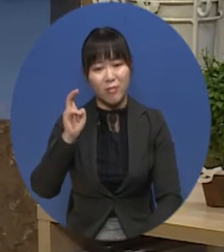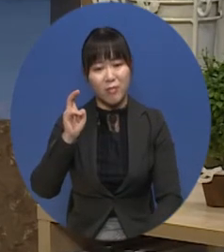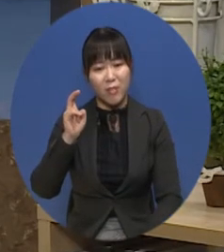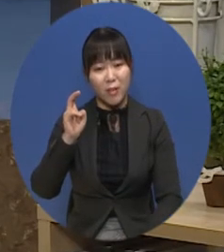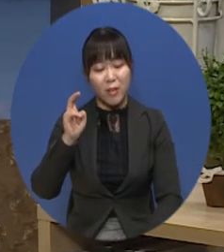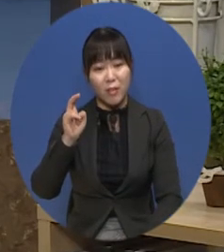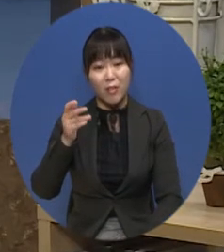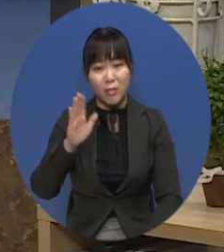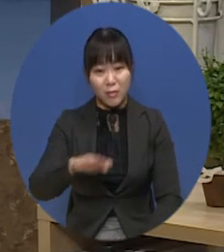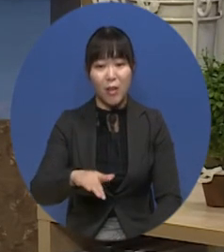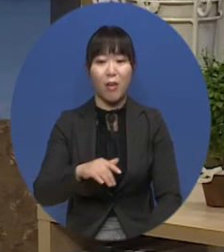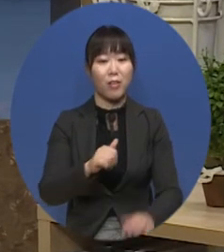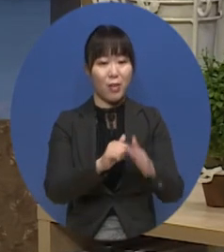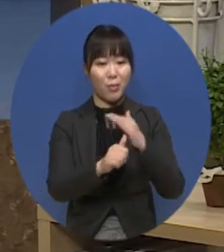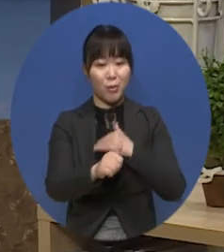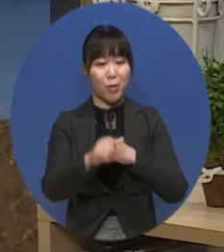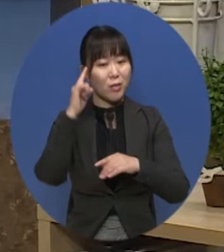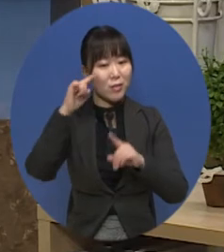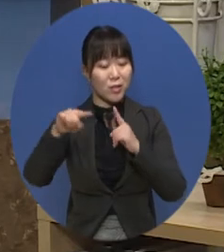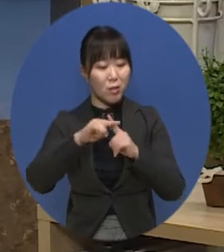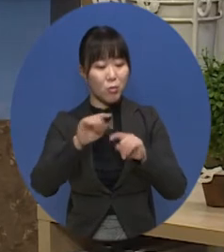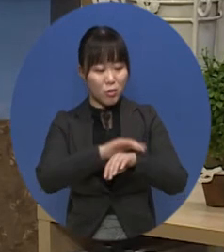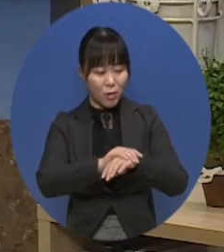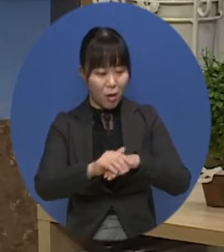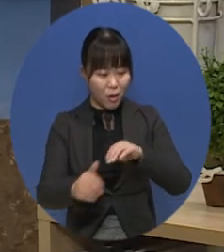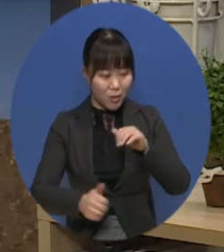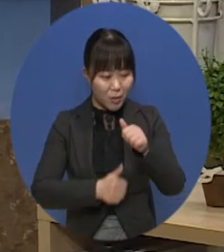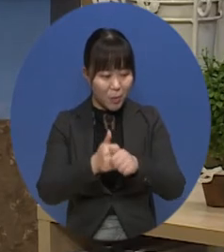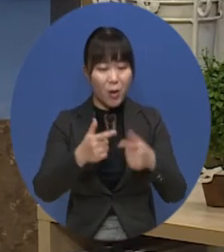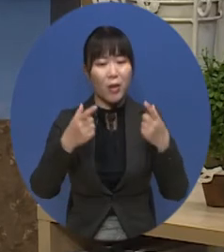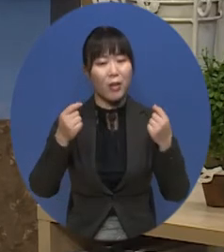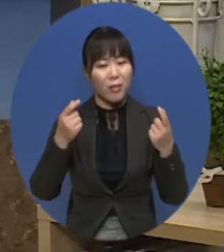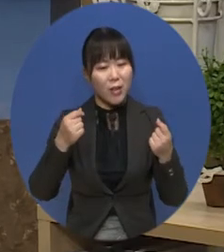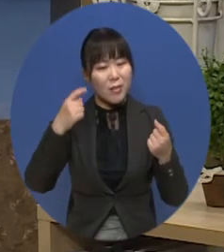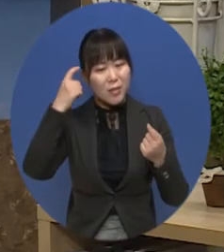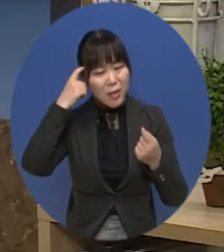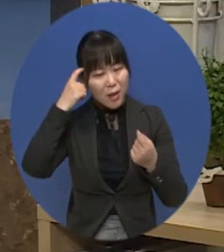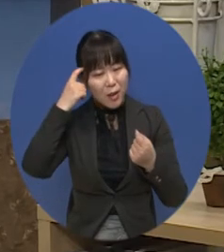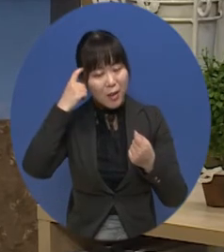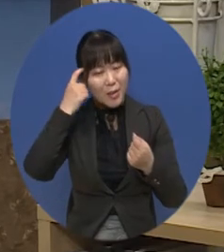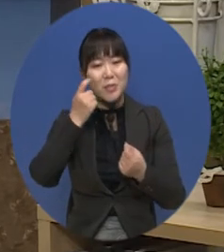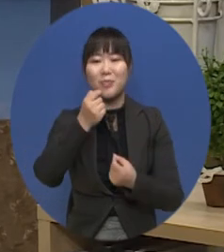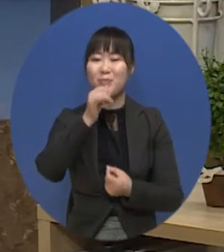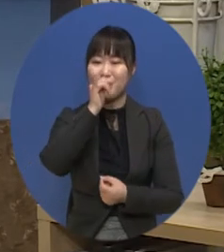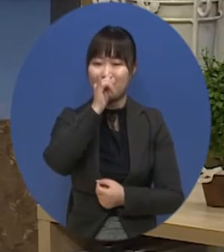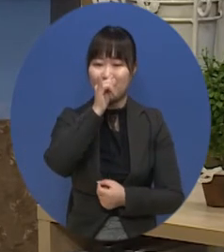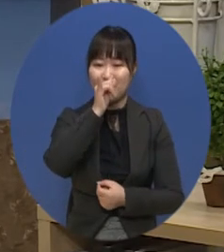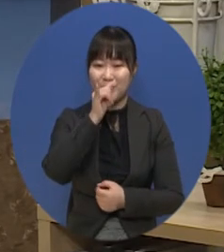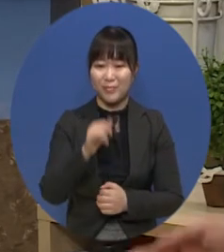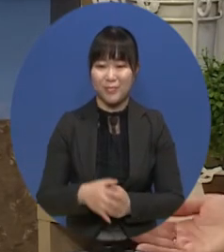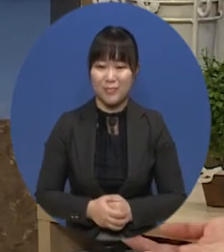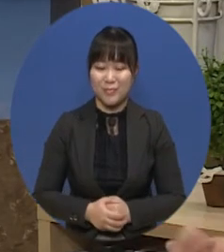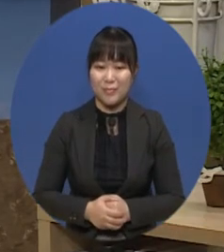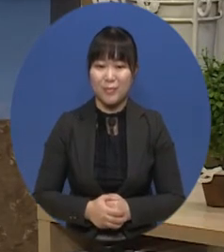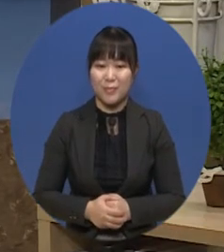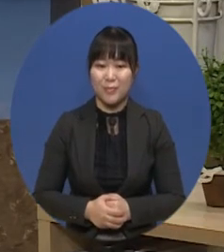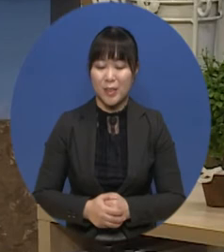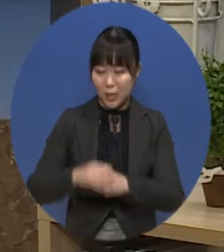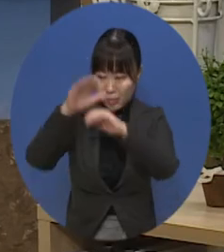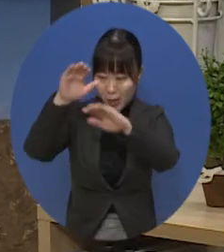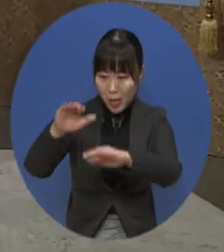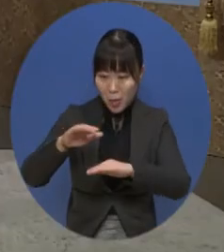일도 대표님은 좀 긍정적으로 넘기셨지 않을까 하는 생각이 저는 살짝 들었거든요. 그